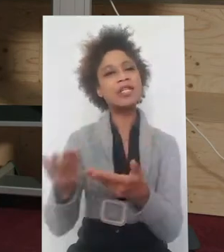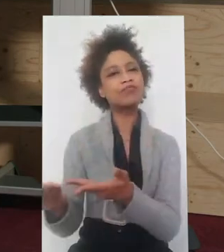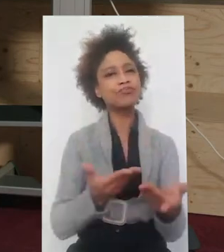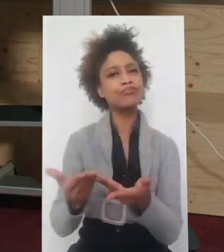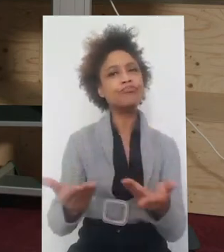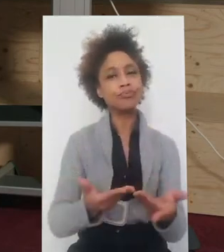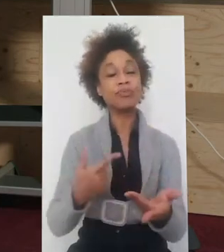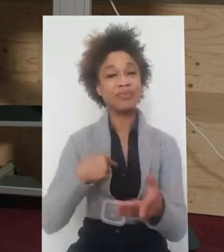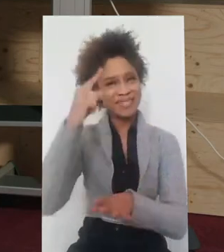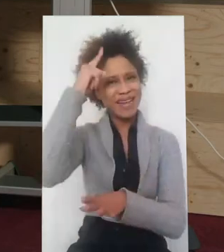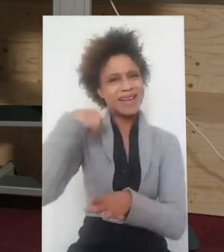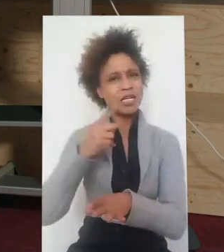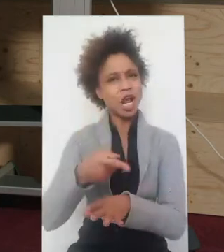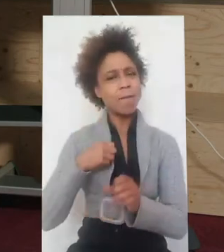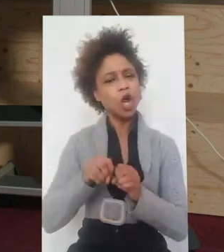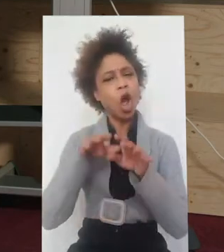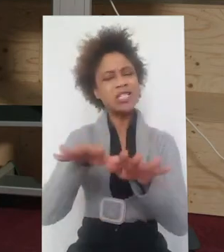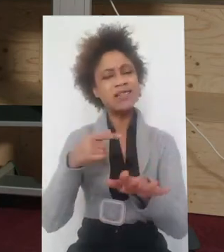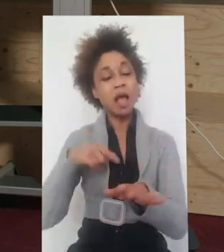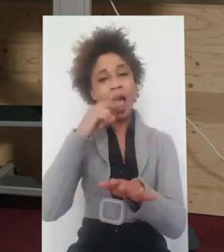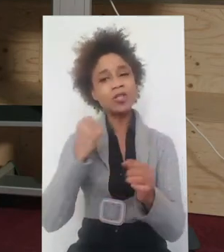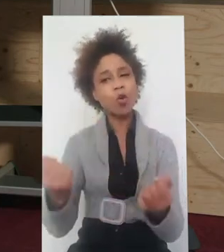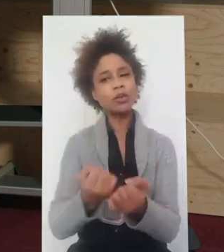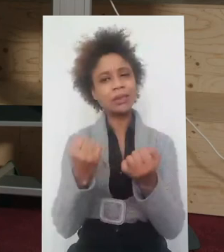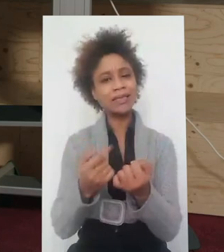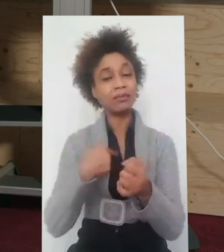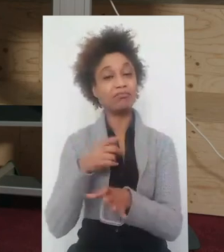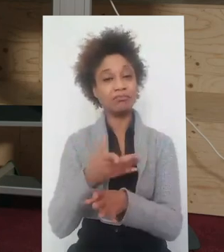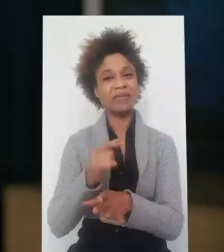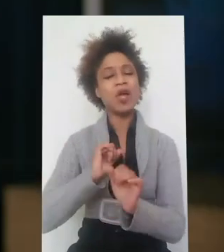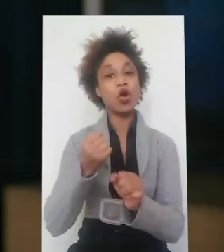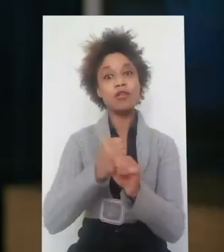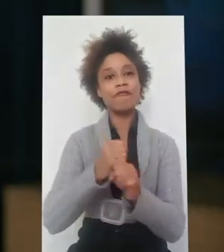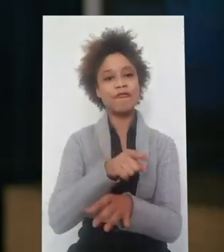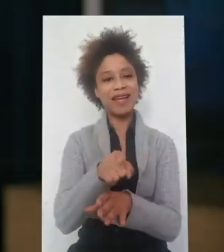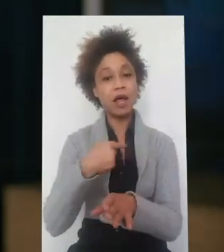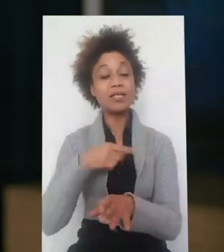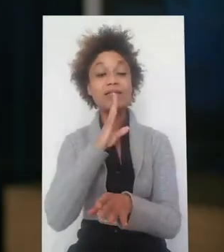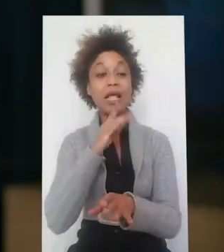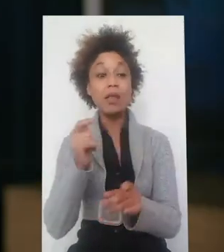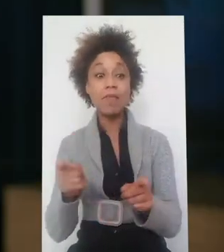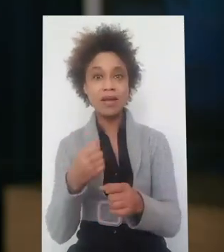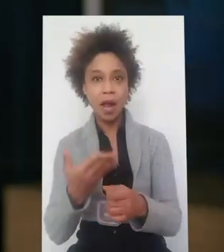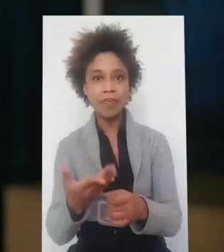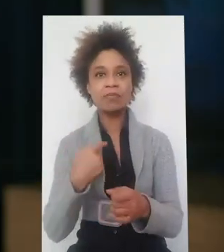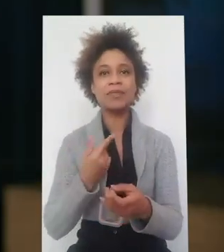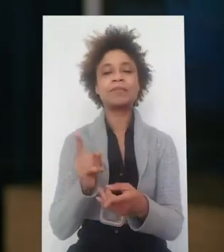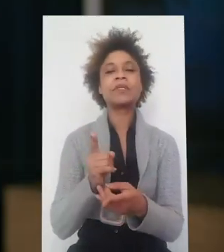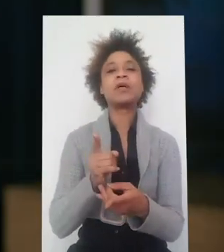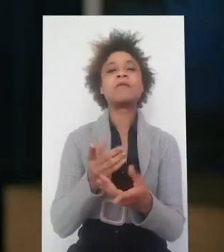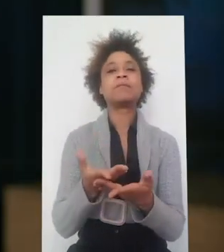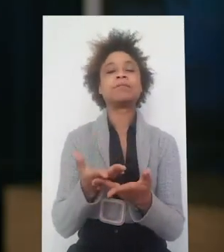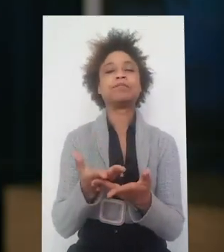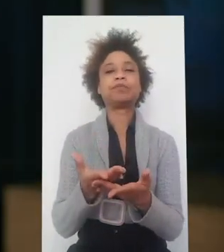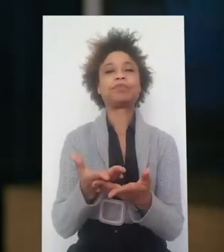wat je moet doen. En volgens mij hoor ik je ook zeggen, ga ook samen leren wat werkt. Zo'n festivalorganisator hebben we aan tafel.